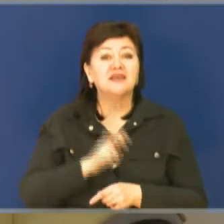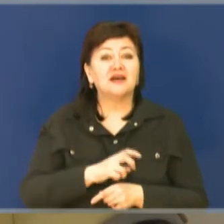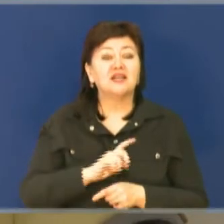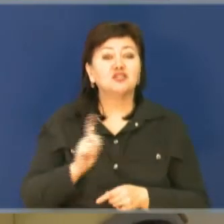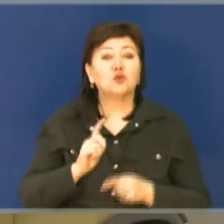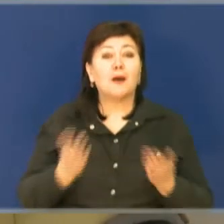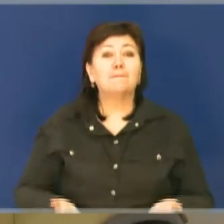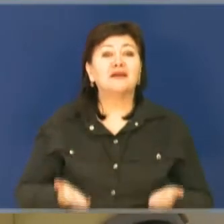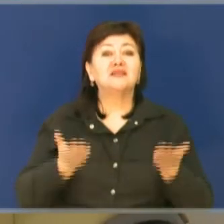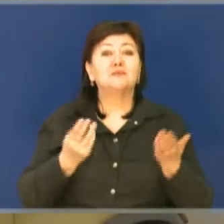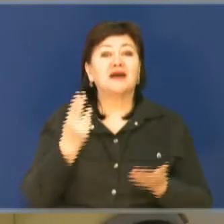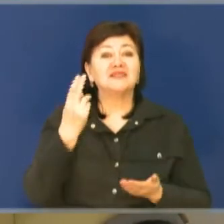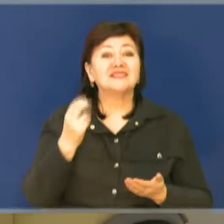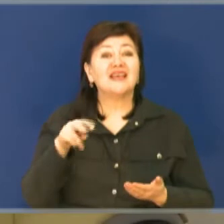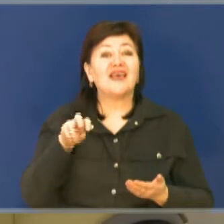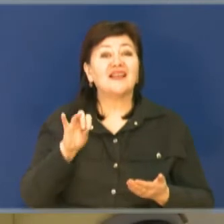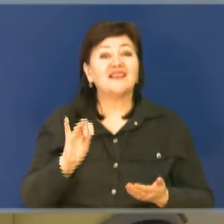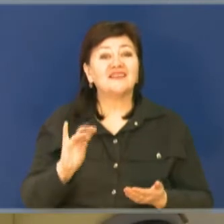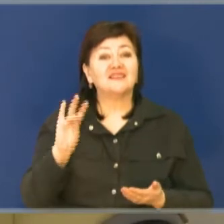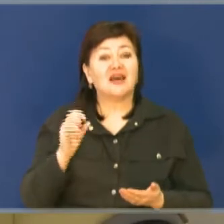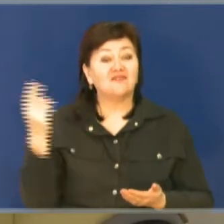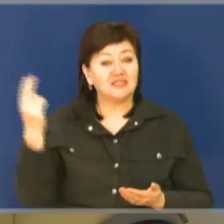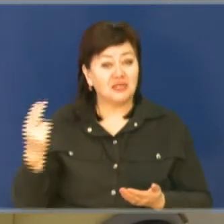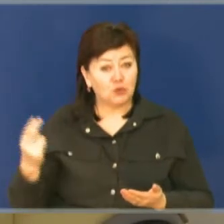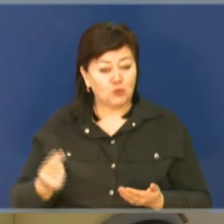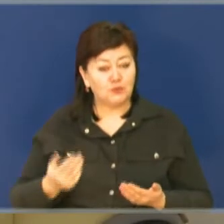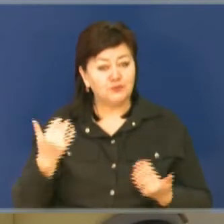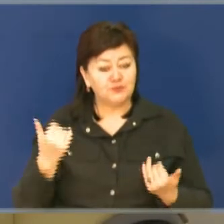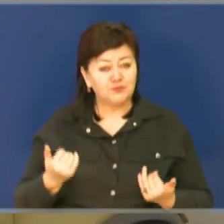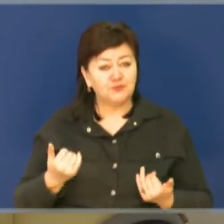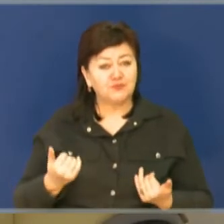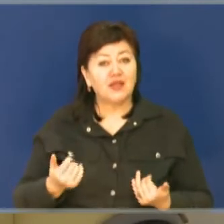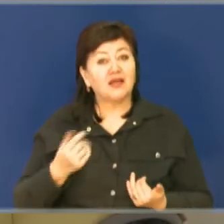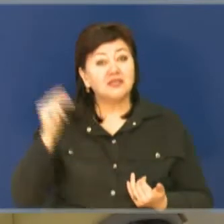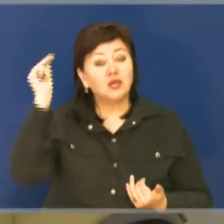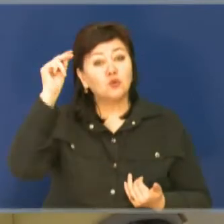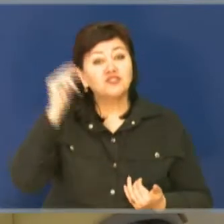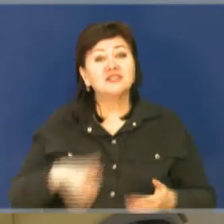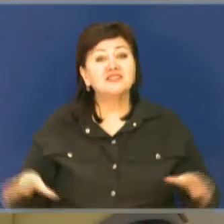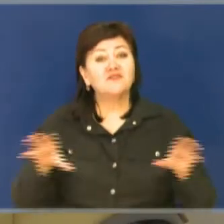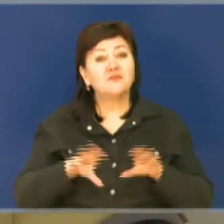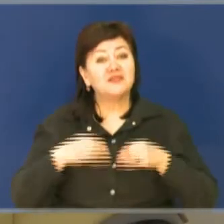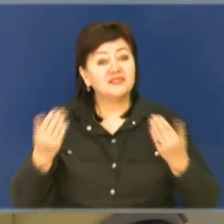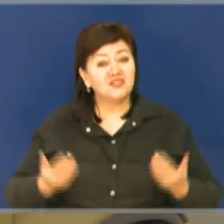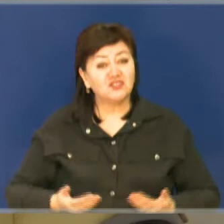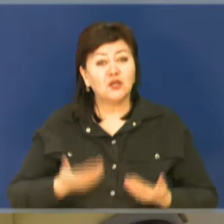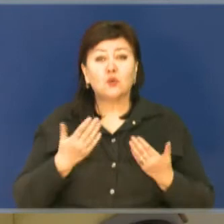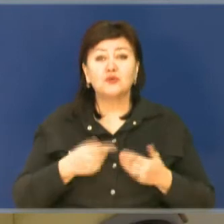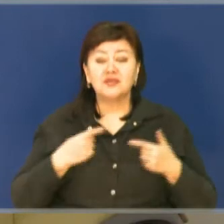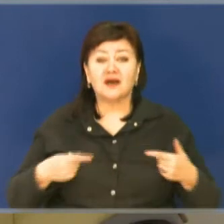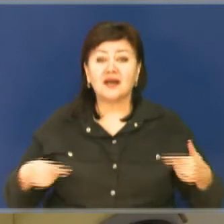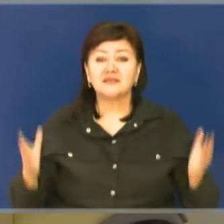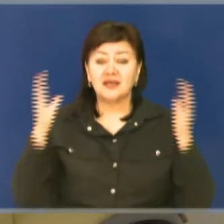вот вместе эти люди научились, вначале они научились вместе жить. Несмотря на то, что у них разная